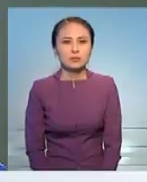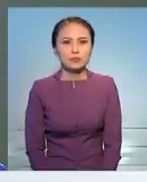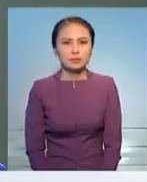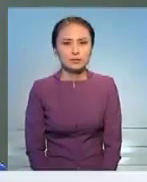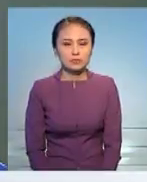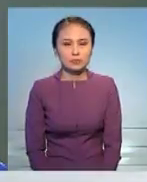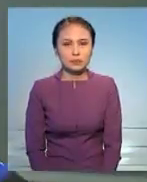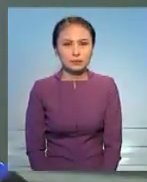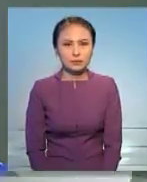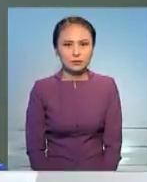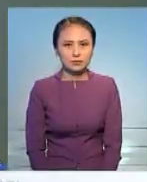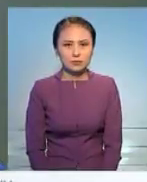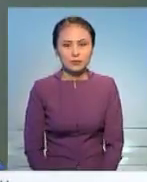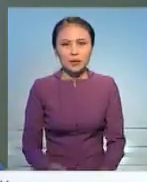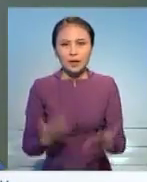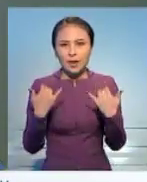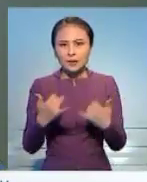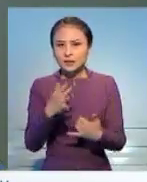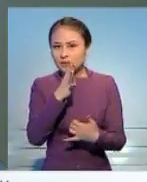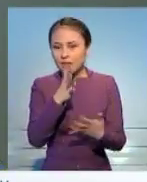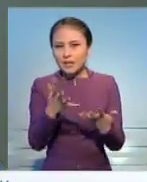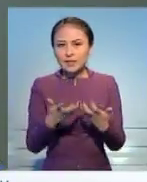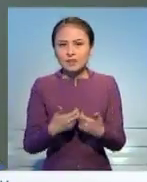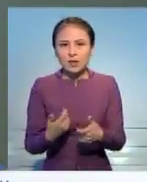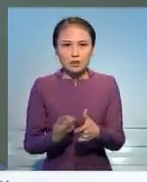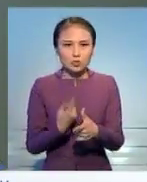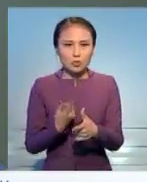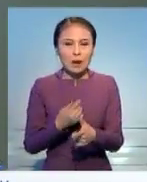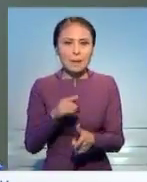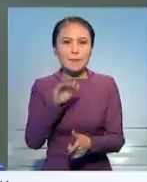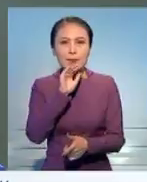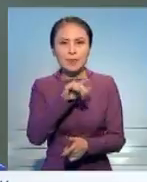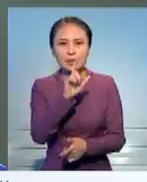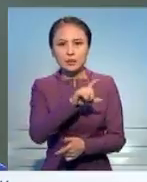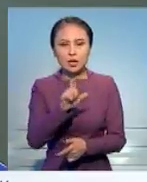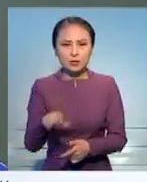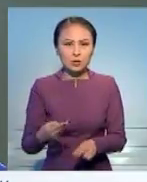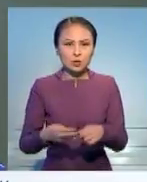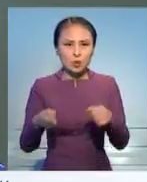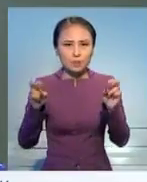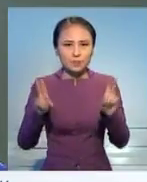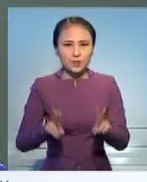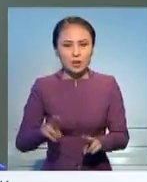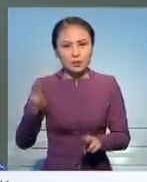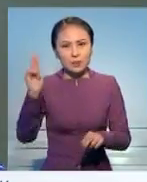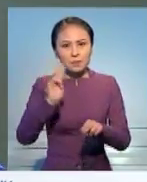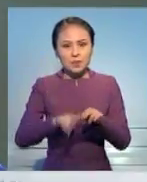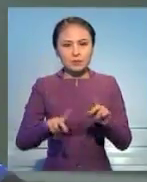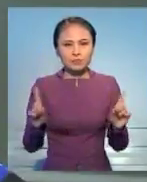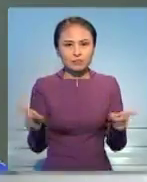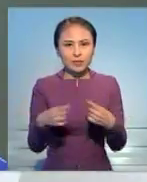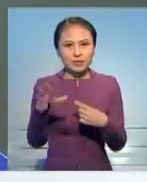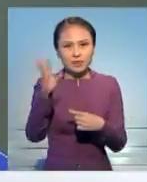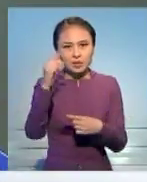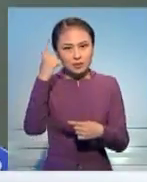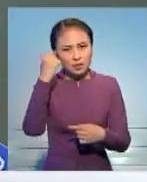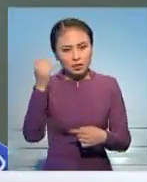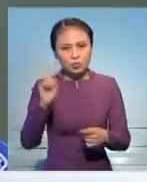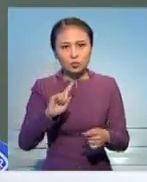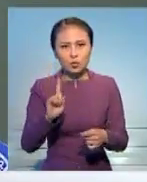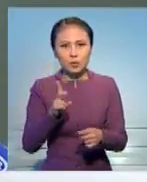Қазіргі кезде мынау цифрлық технологияға байланысты мамандықтардың білім беру жүйесінің өте тез қарқынмен өзгеріп жатқаны